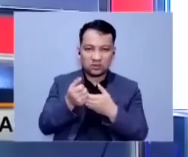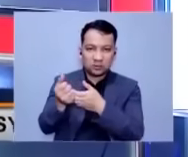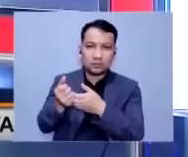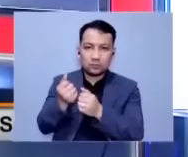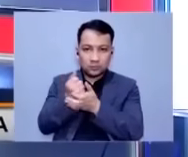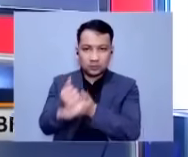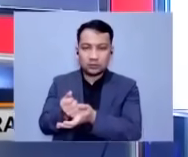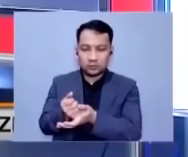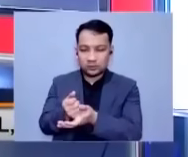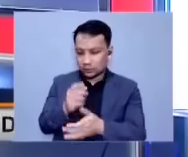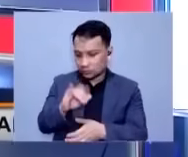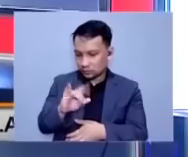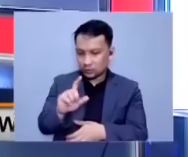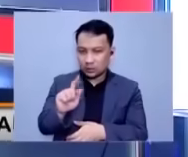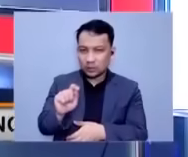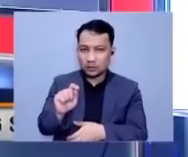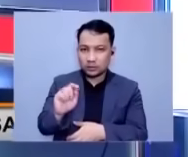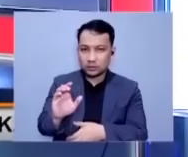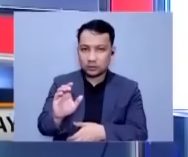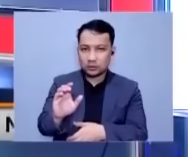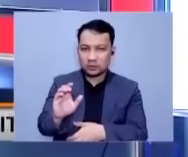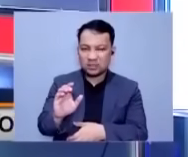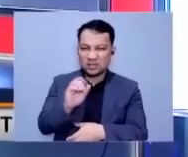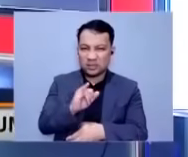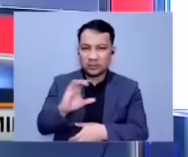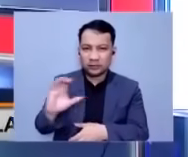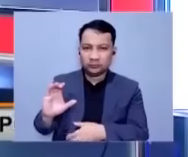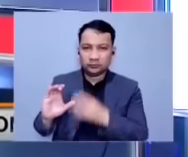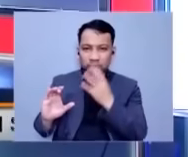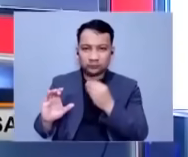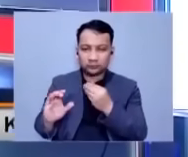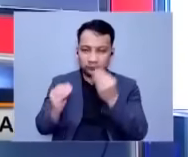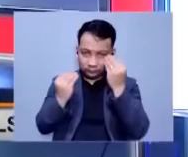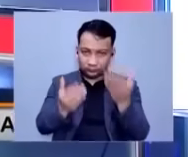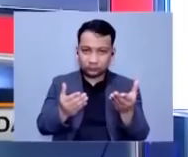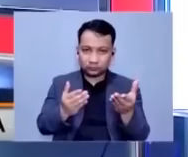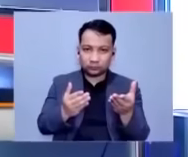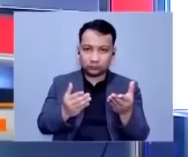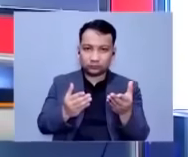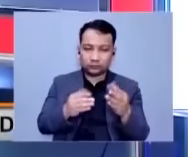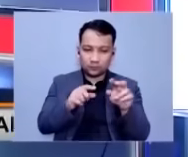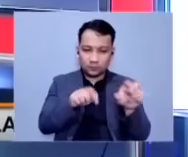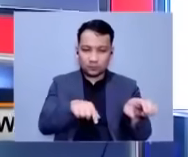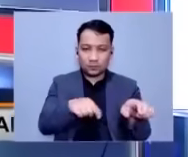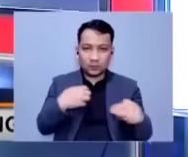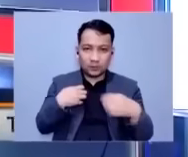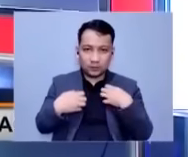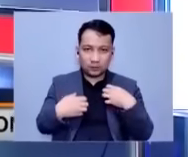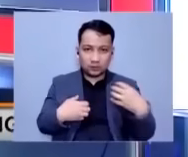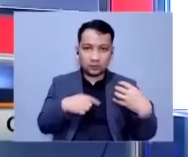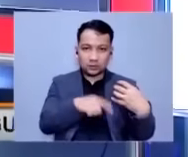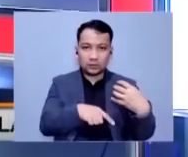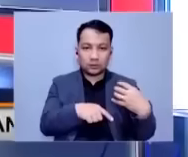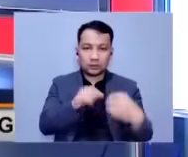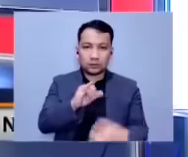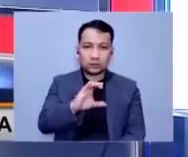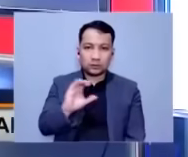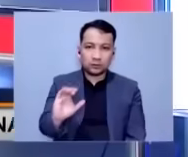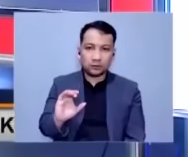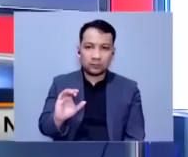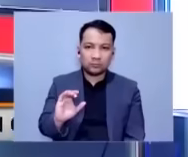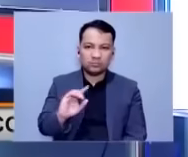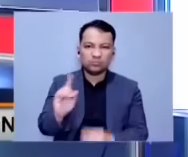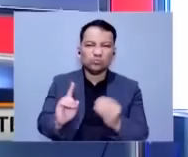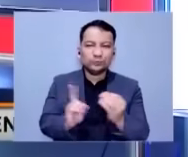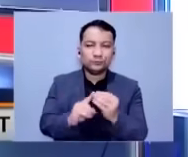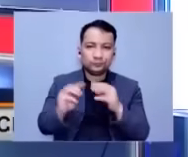Criminal Court. Sa ngayon, hindi pa nila makumpirma ang ulat na mayroon ng mga nakausap na pulis umano ang ICC tungkol sa war